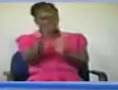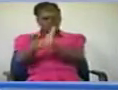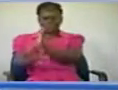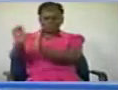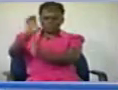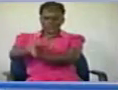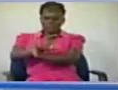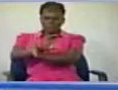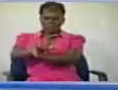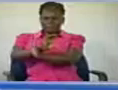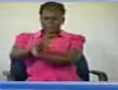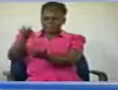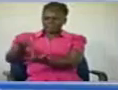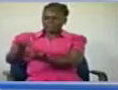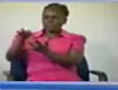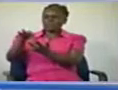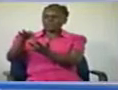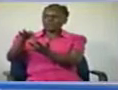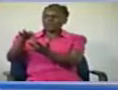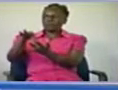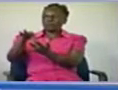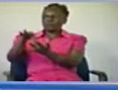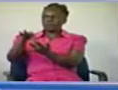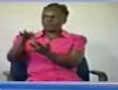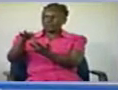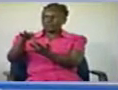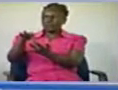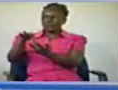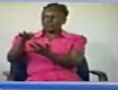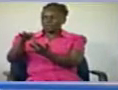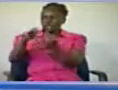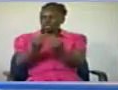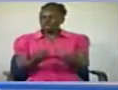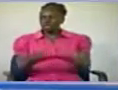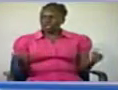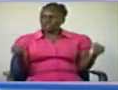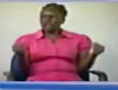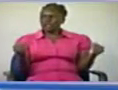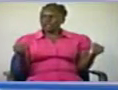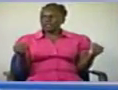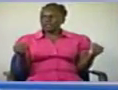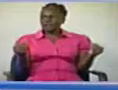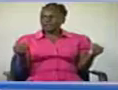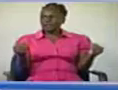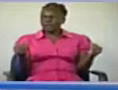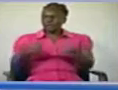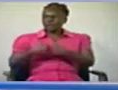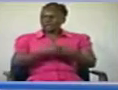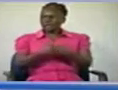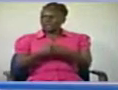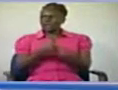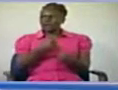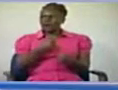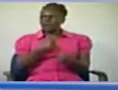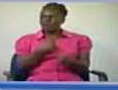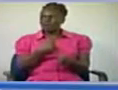Naam. Haswa ndio mitaala ya wale wanafunzi ndio ambao wako na changamoto ndio